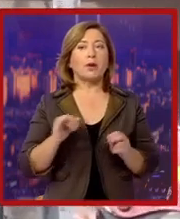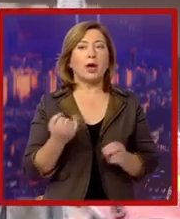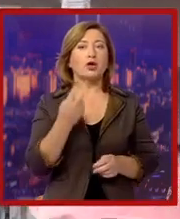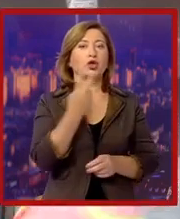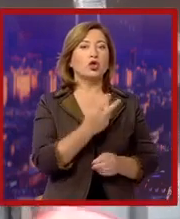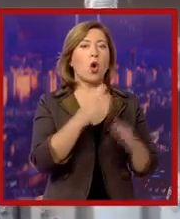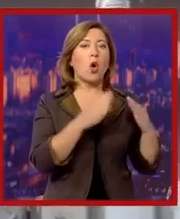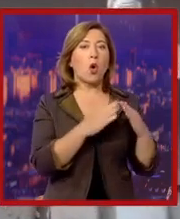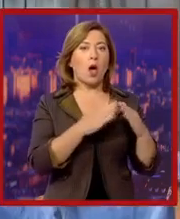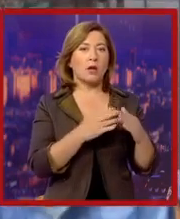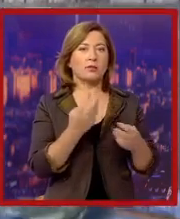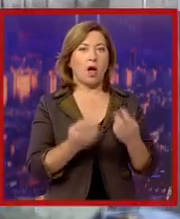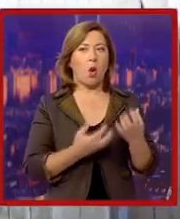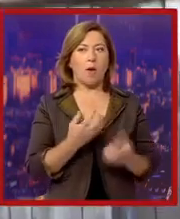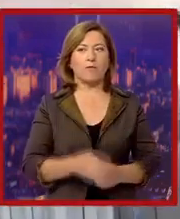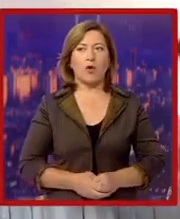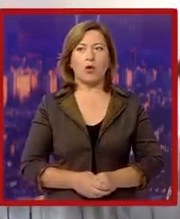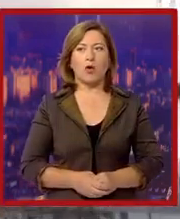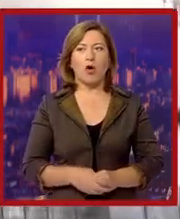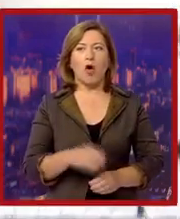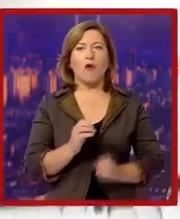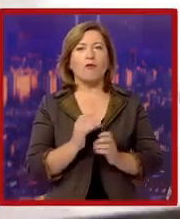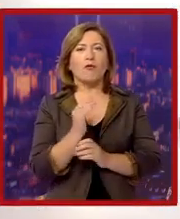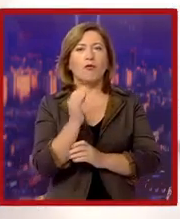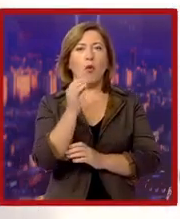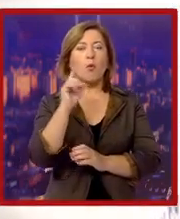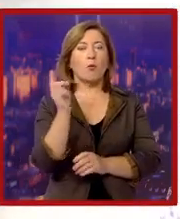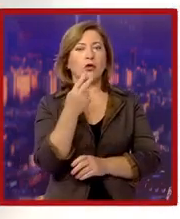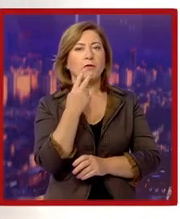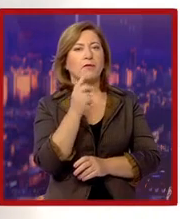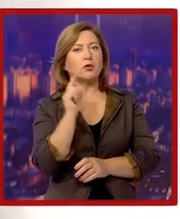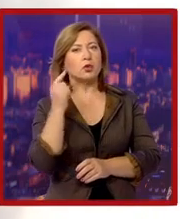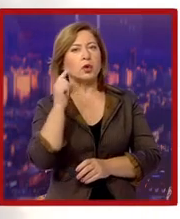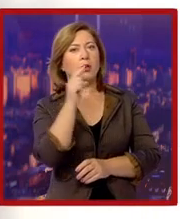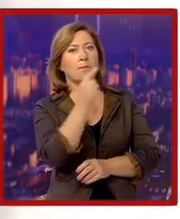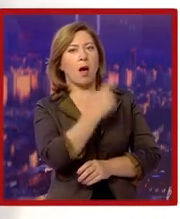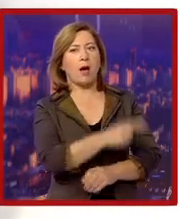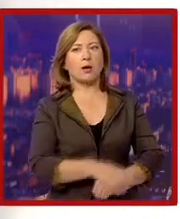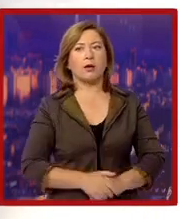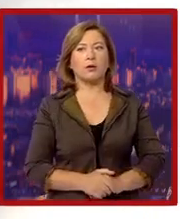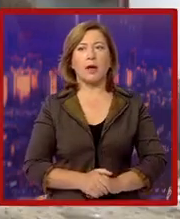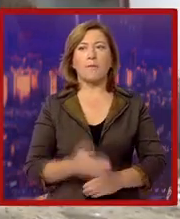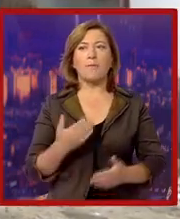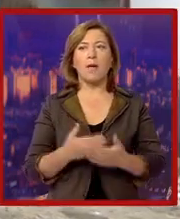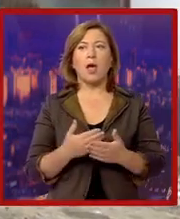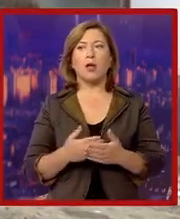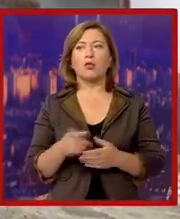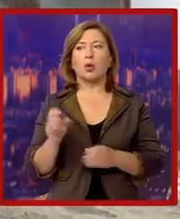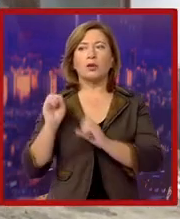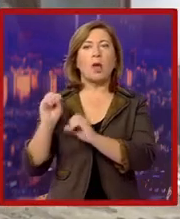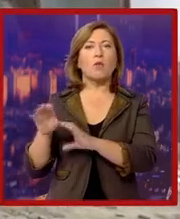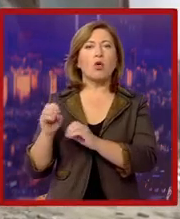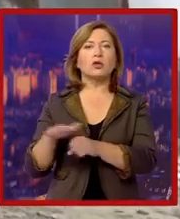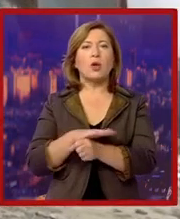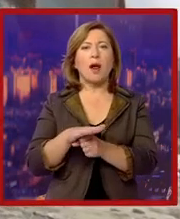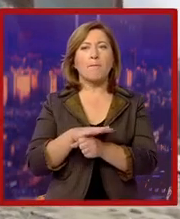2 case au luat foc. Fumul degajat în incendiu a putut fi văzut de la mai mulți kilometri depărtare. Pentru că depozitul era plin cu